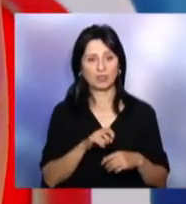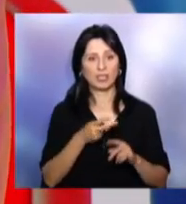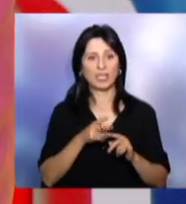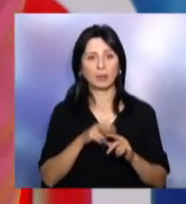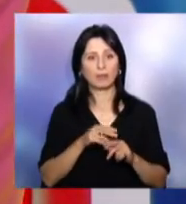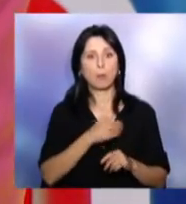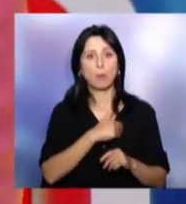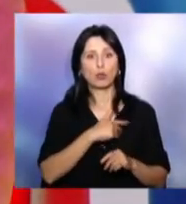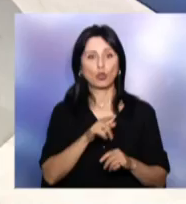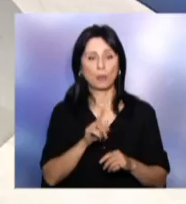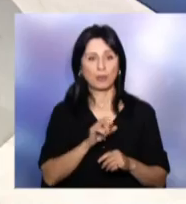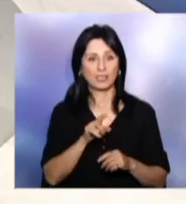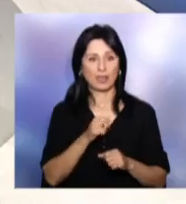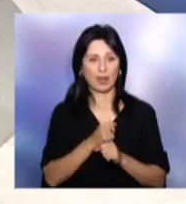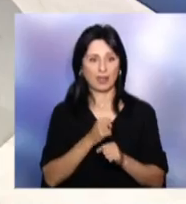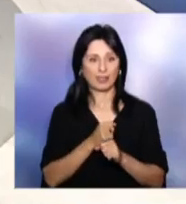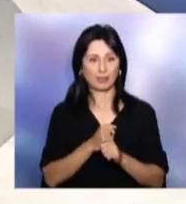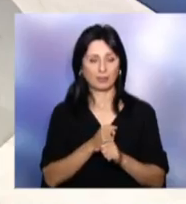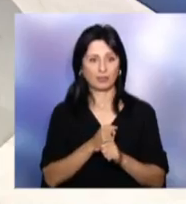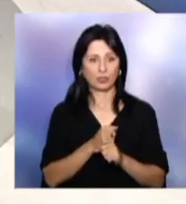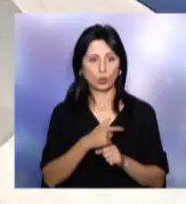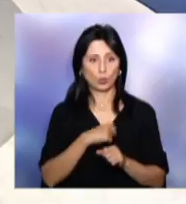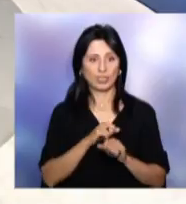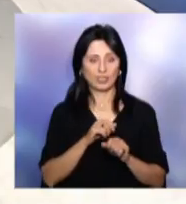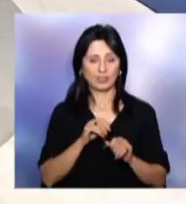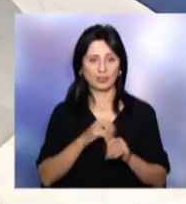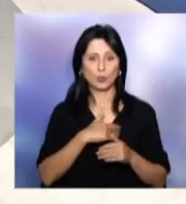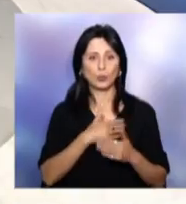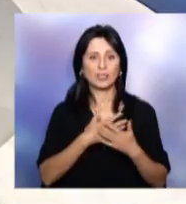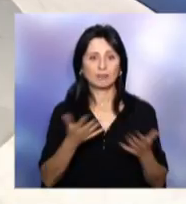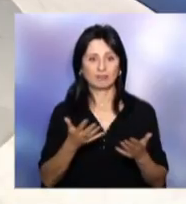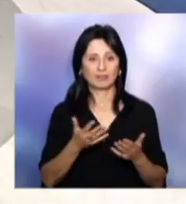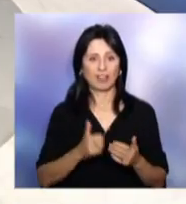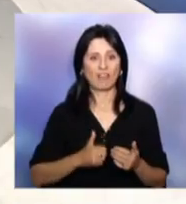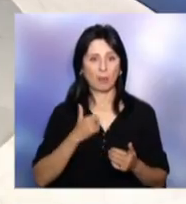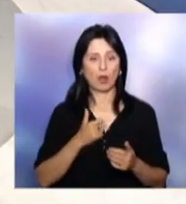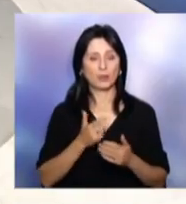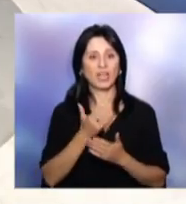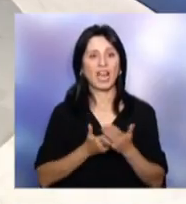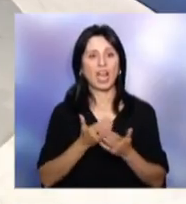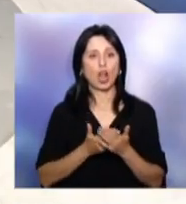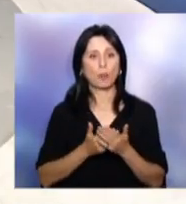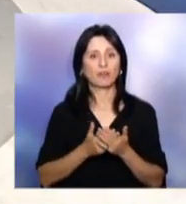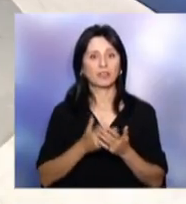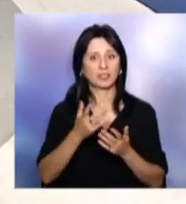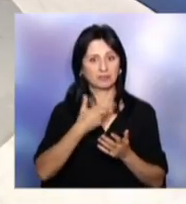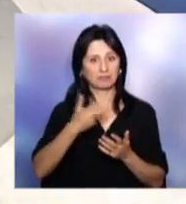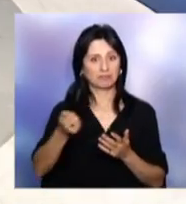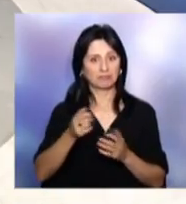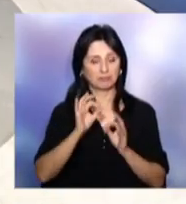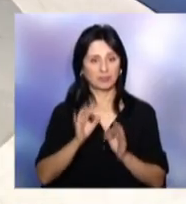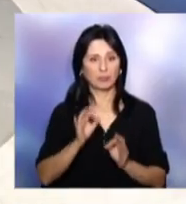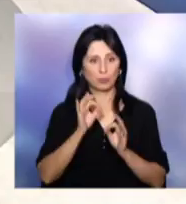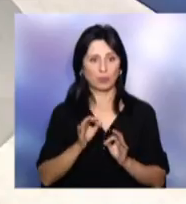იმ მონდომებისათვის, რომელსაც თქვენ იჩენთ. გულწრფელად ძალიან ვამაყობ თქვენით, იმიტომ რომ რეკომენდაციებს იყენებთ თქვენ როგორც